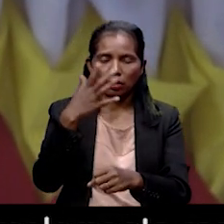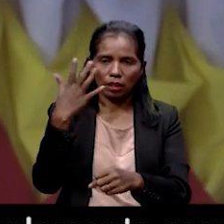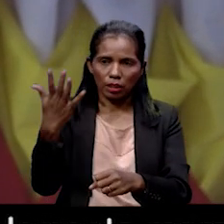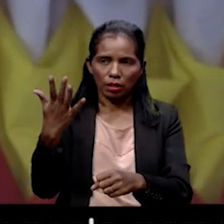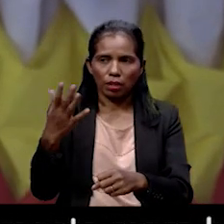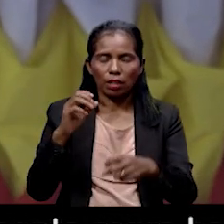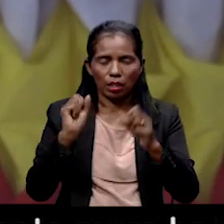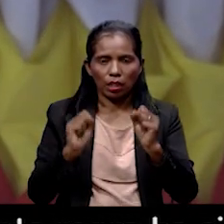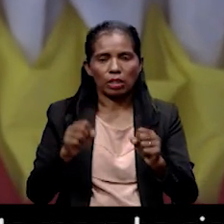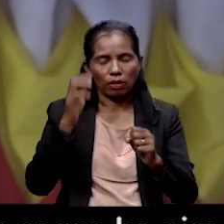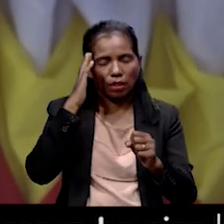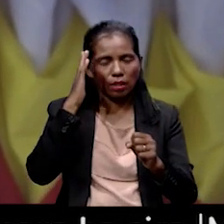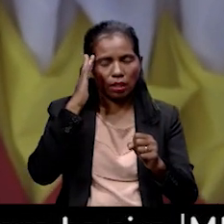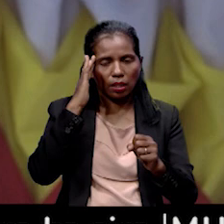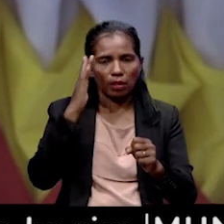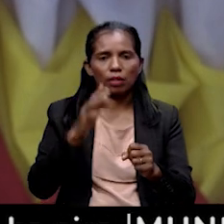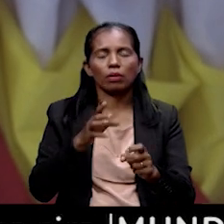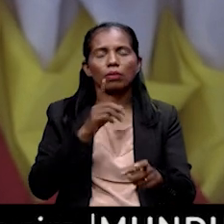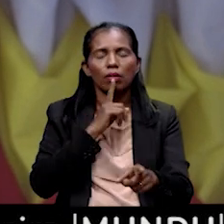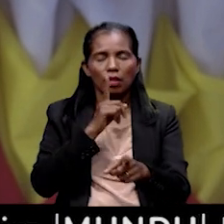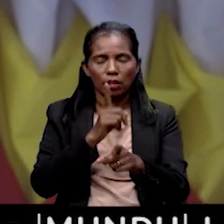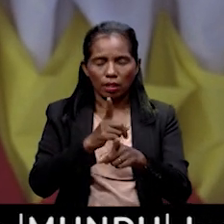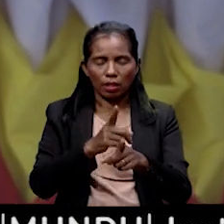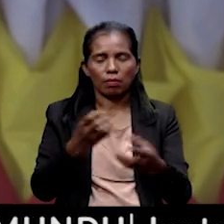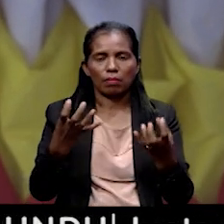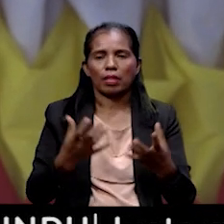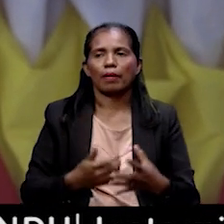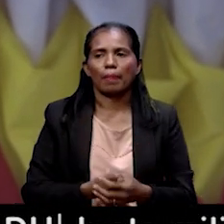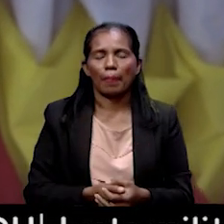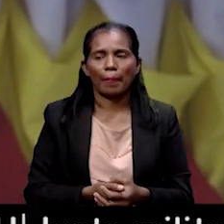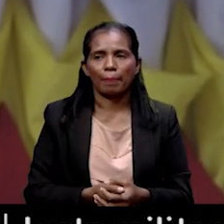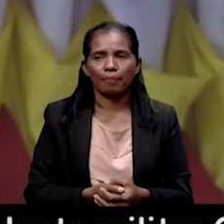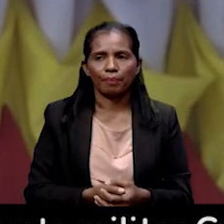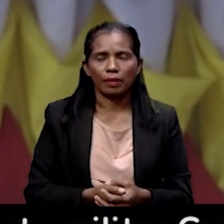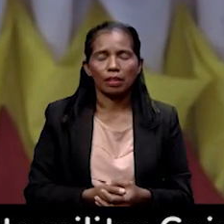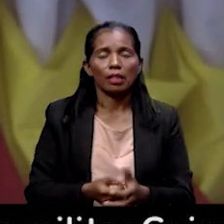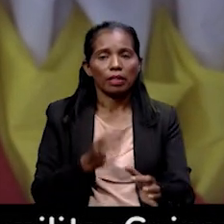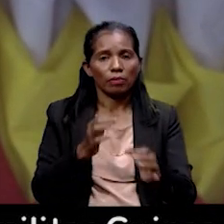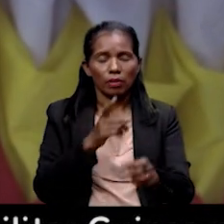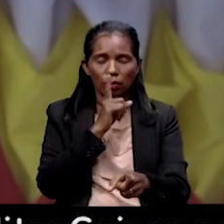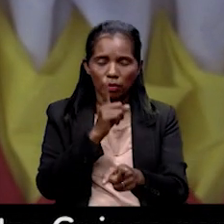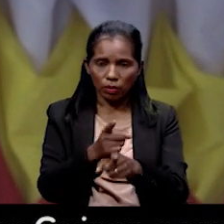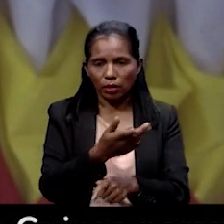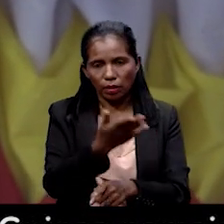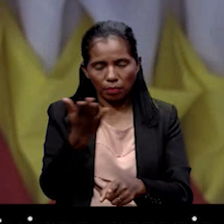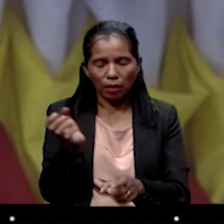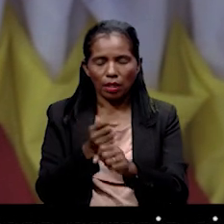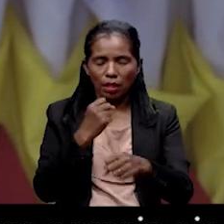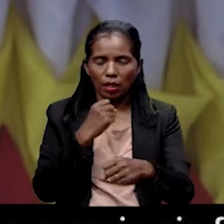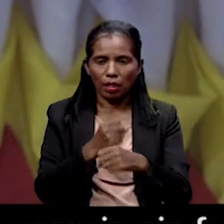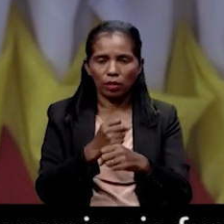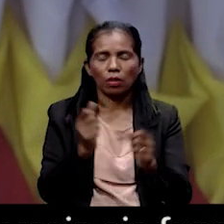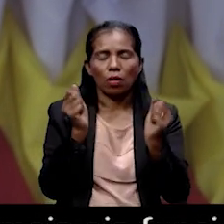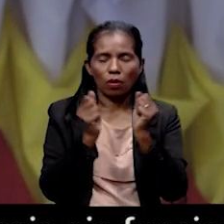ni finalidade, atu hatene buat tolu ne bohine. Senu ne duni, imi halo duni buat ne